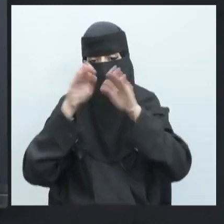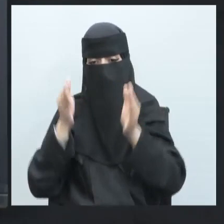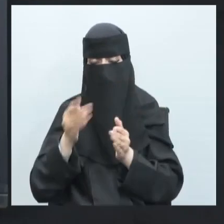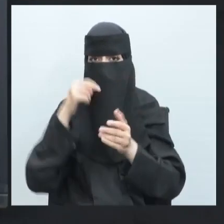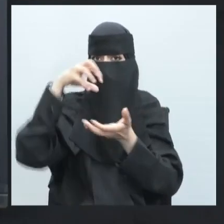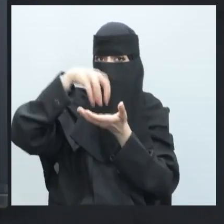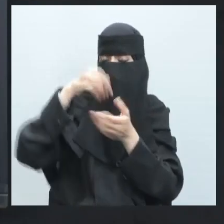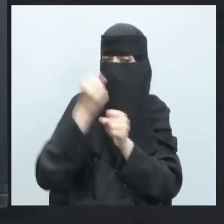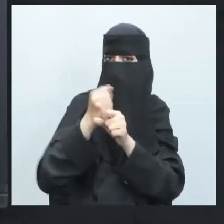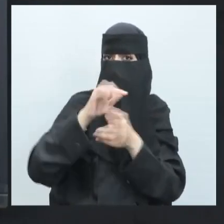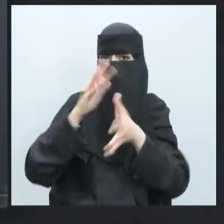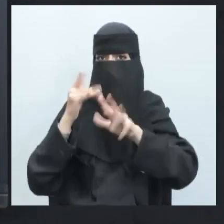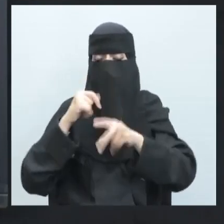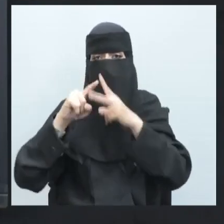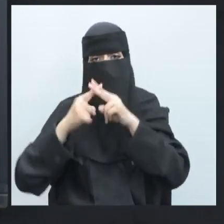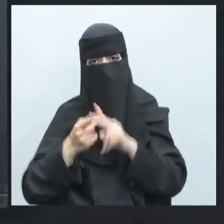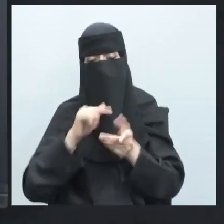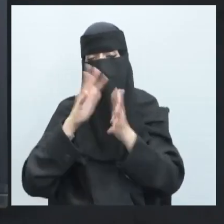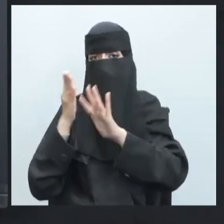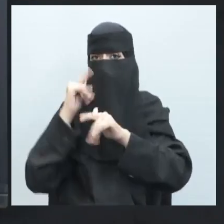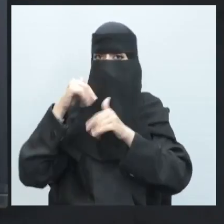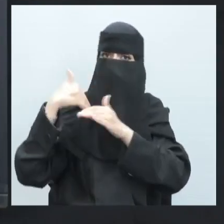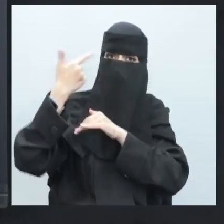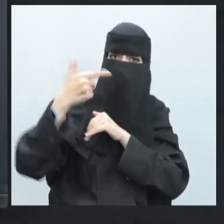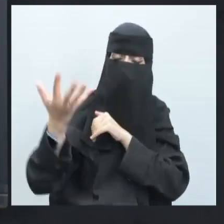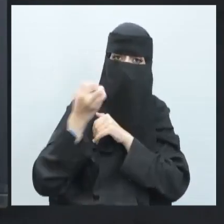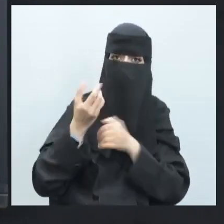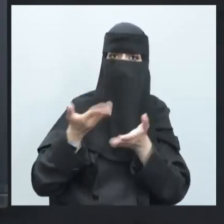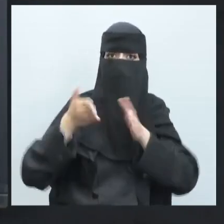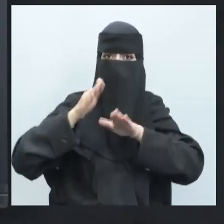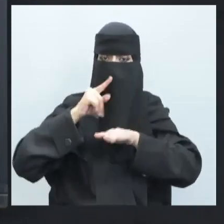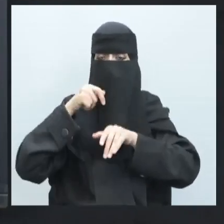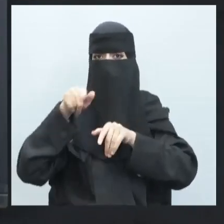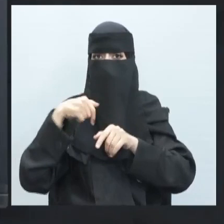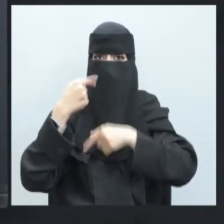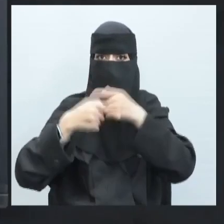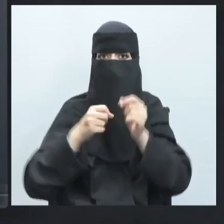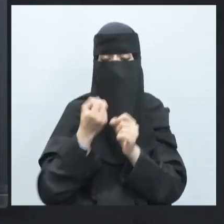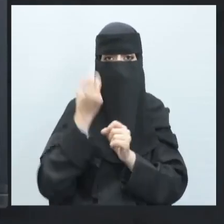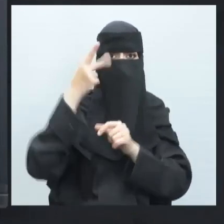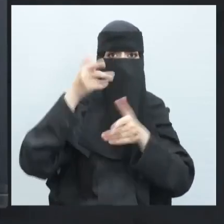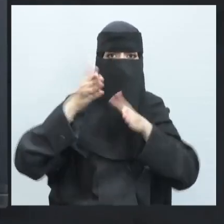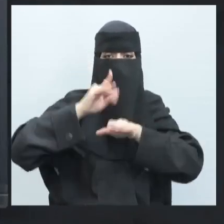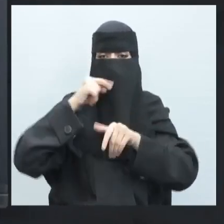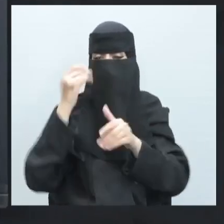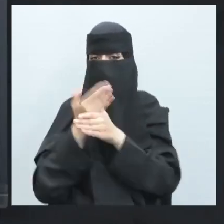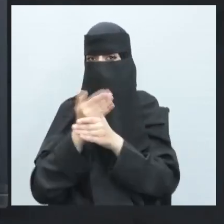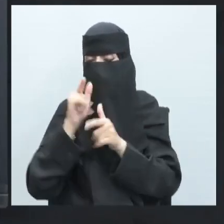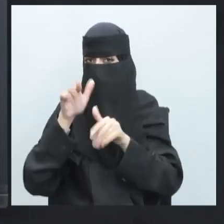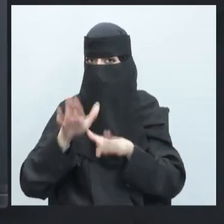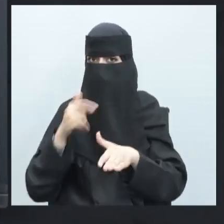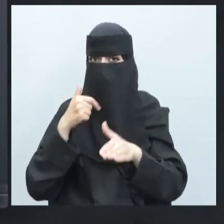او مكان العمل سواء في المصنع او غيره وبالتالي يعطي اكثر مما لديه لانه